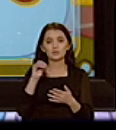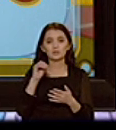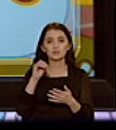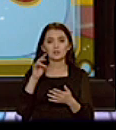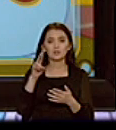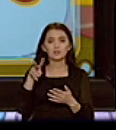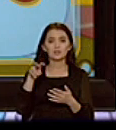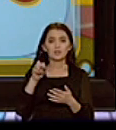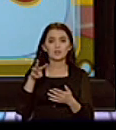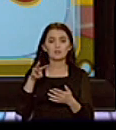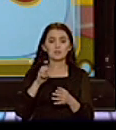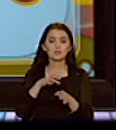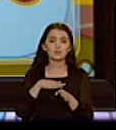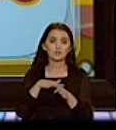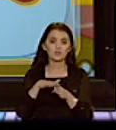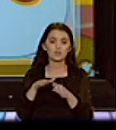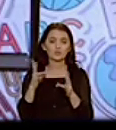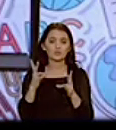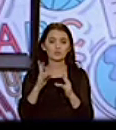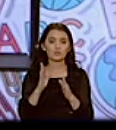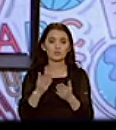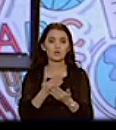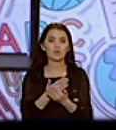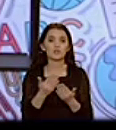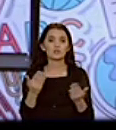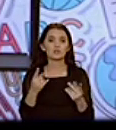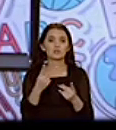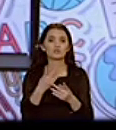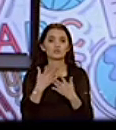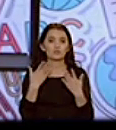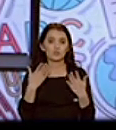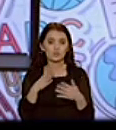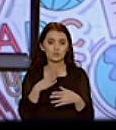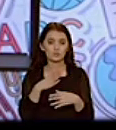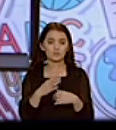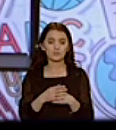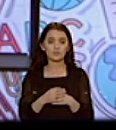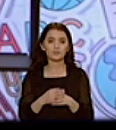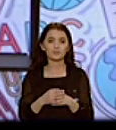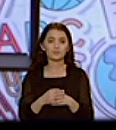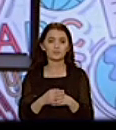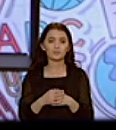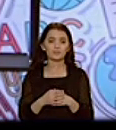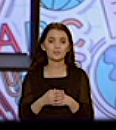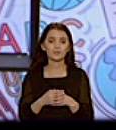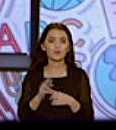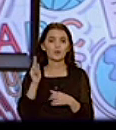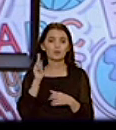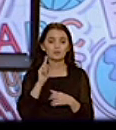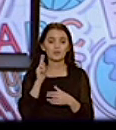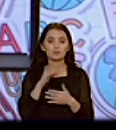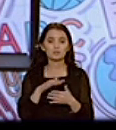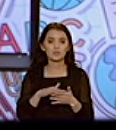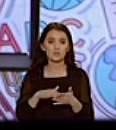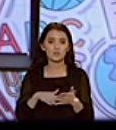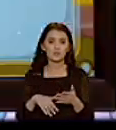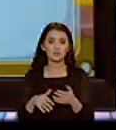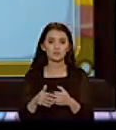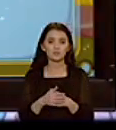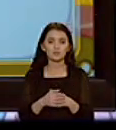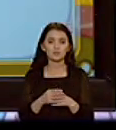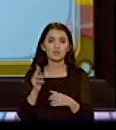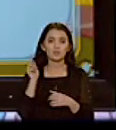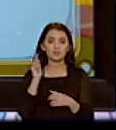tenglamalarni bajarishimiz kerak bo'ladi. Sizga tushunarli bo'ldimi? Unday bo'lsa, darsimizni davom